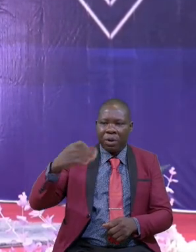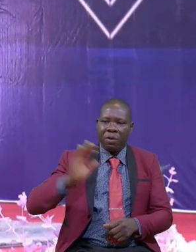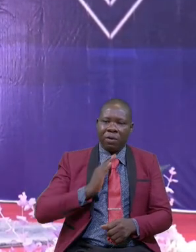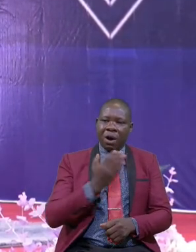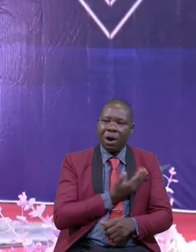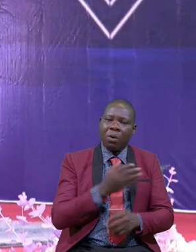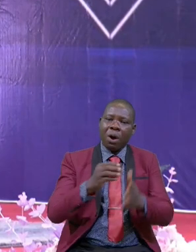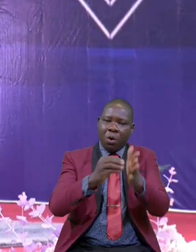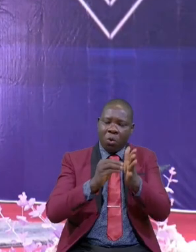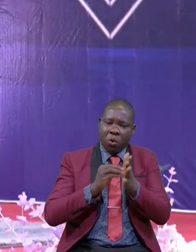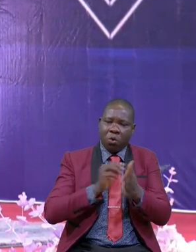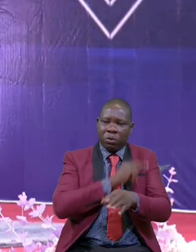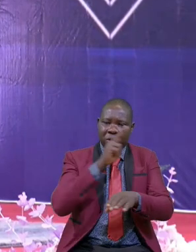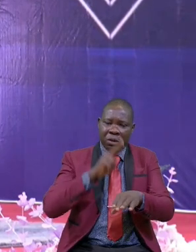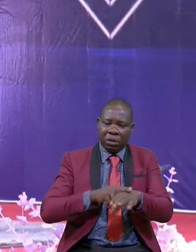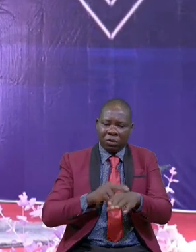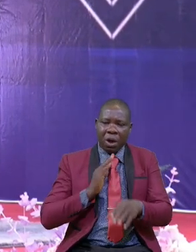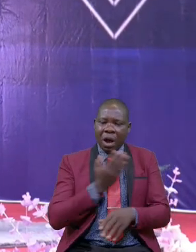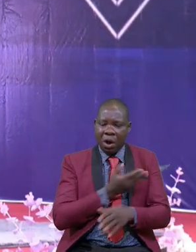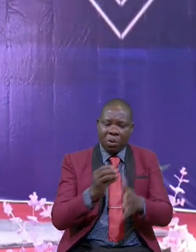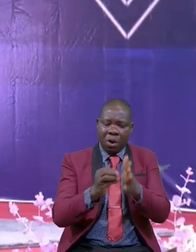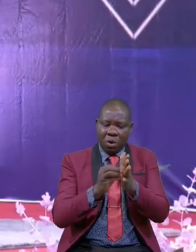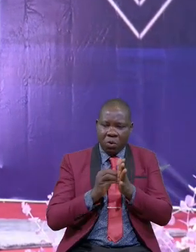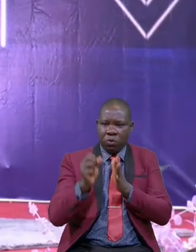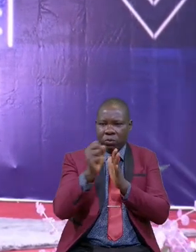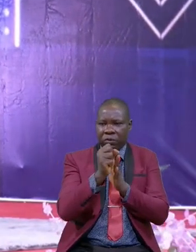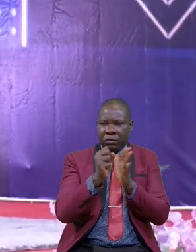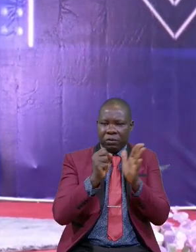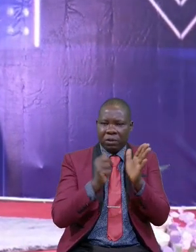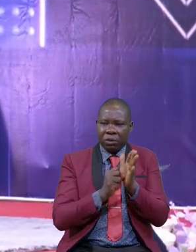notre propre statue. Mais le brisement